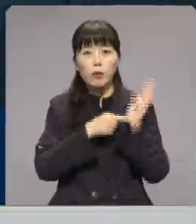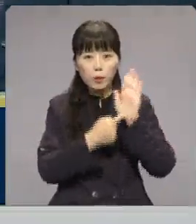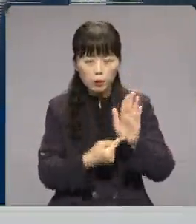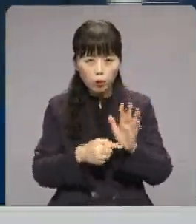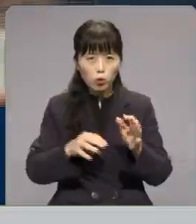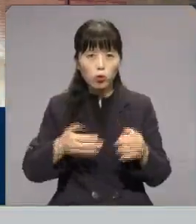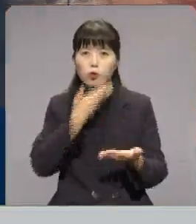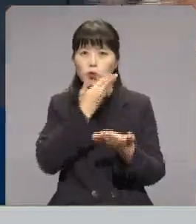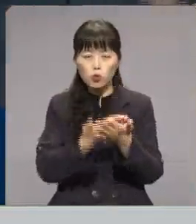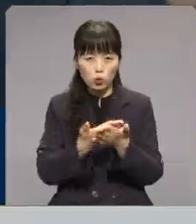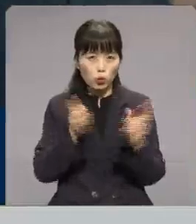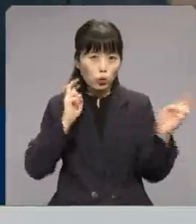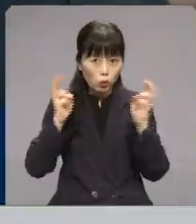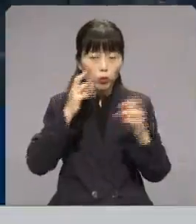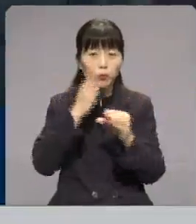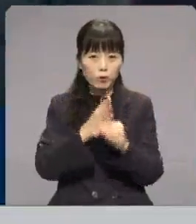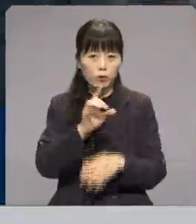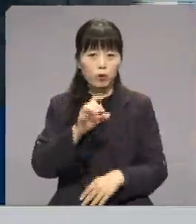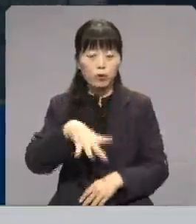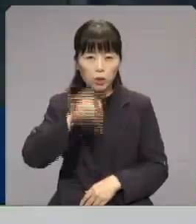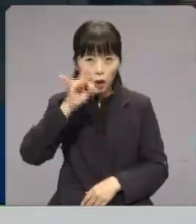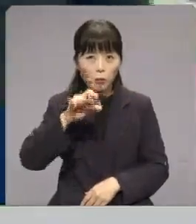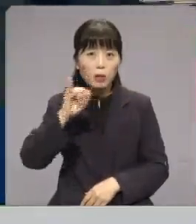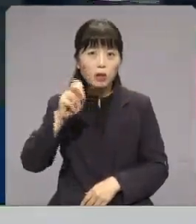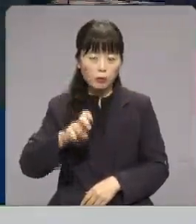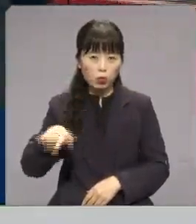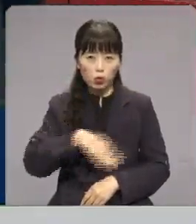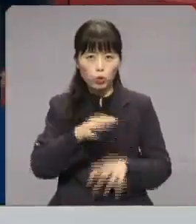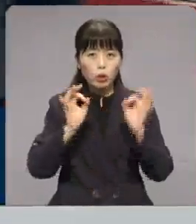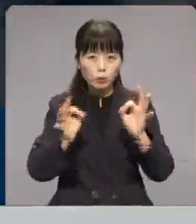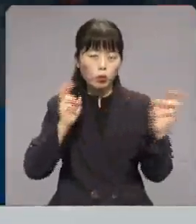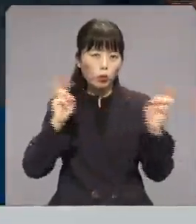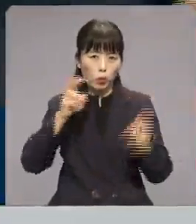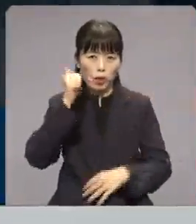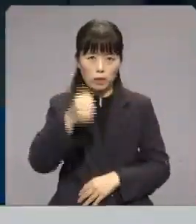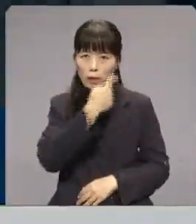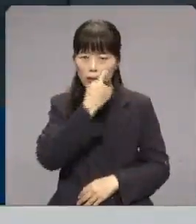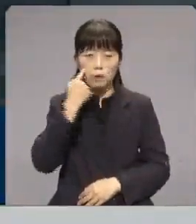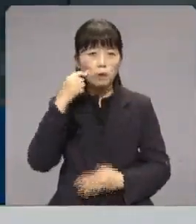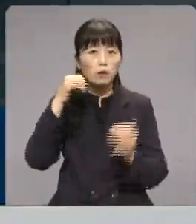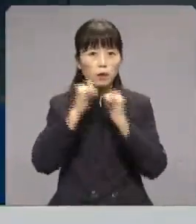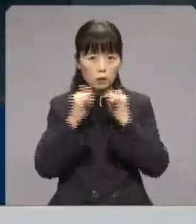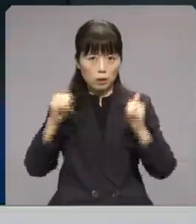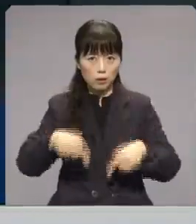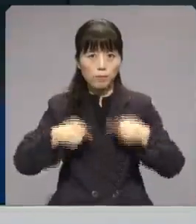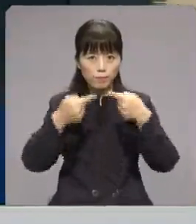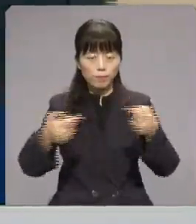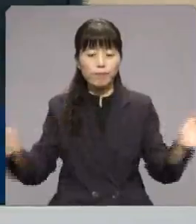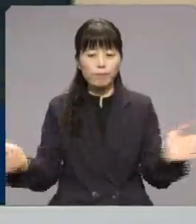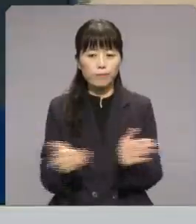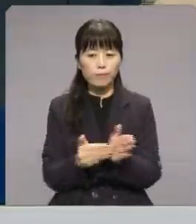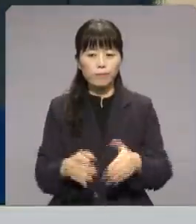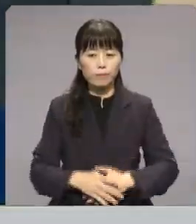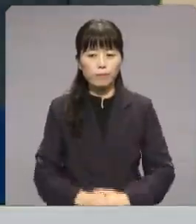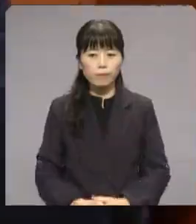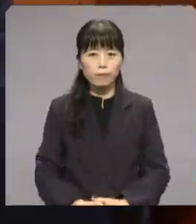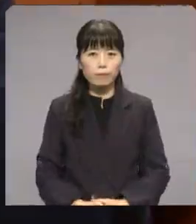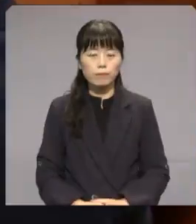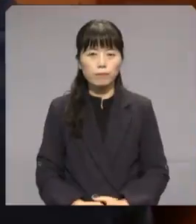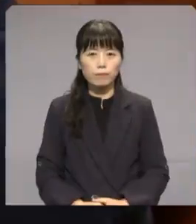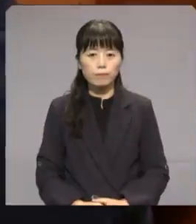주요 금융그룹 회장 가운데 처음으로 임종용 우리금융회장이 증인으로 출석했습니다. 유승렬 기자입니다.